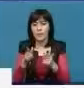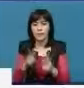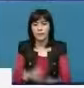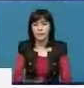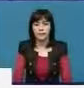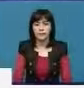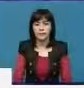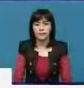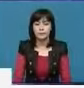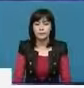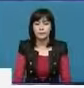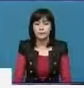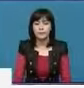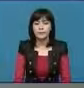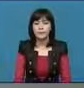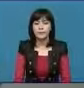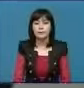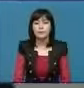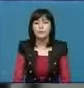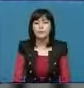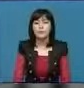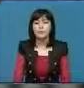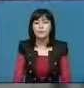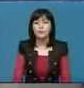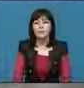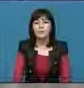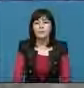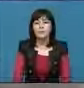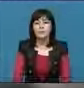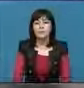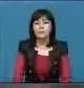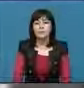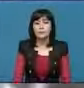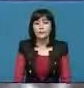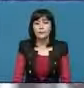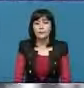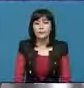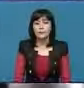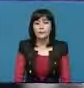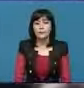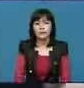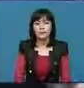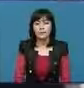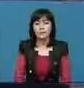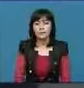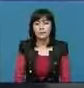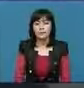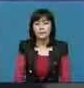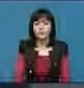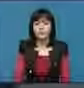Созақ ауданынан Гүлмира Оңласбек, Ажар Момбек, Нышанбай Қолсейітов, оңтүстік ақпарат.